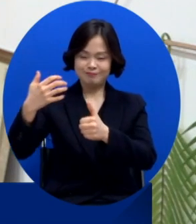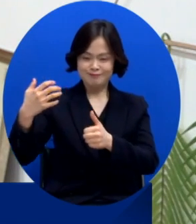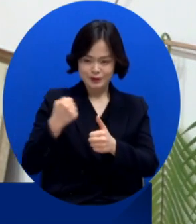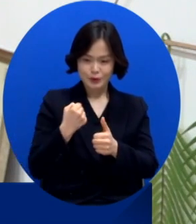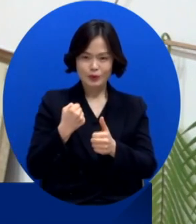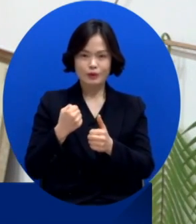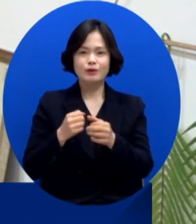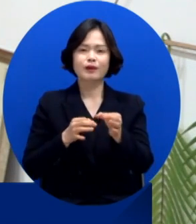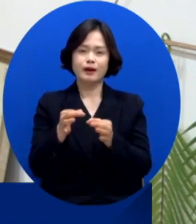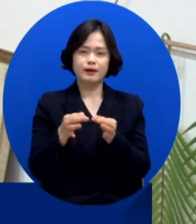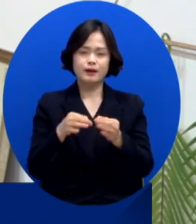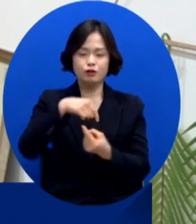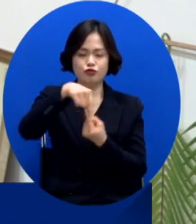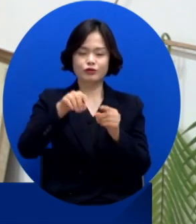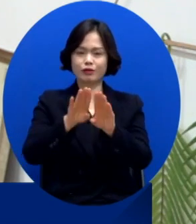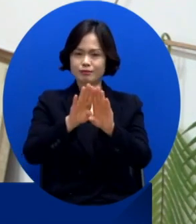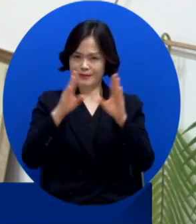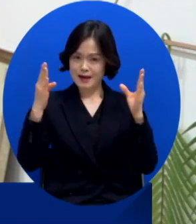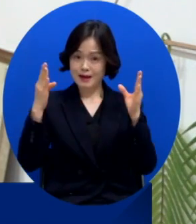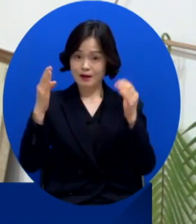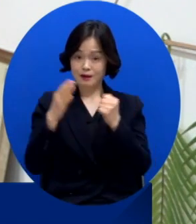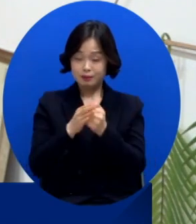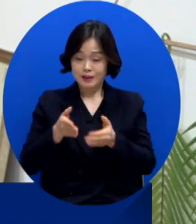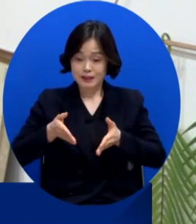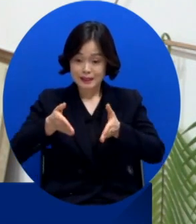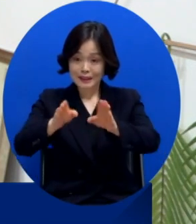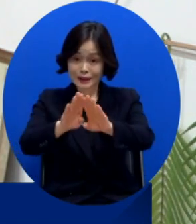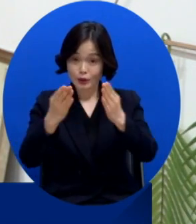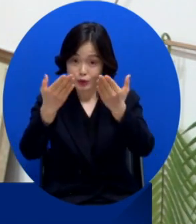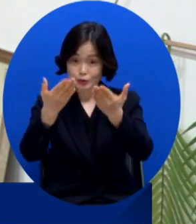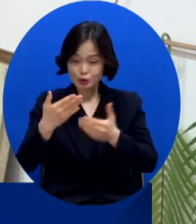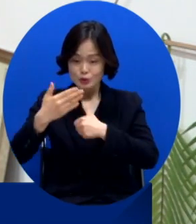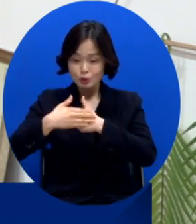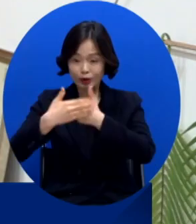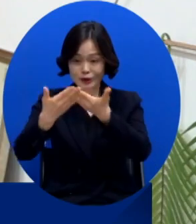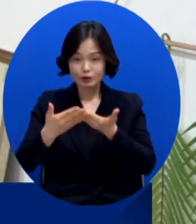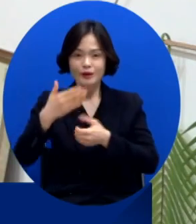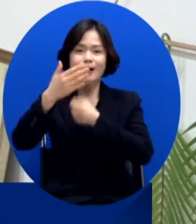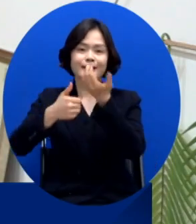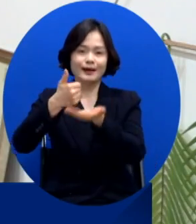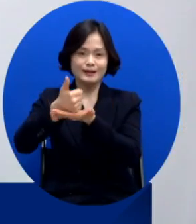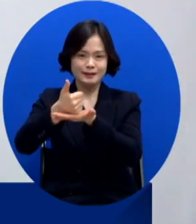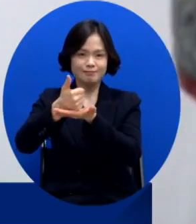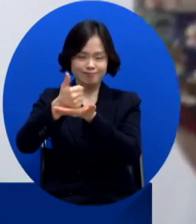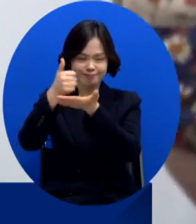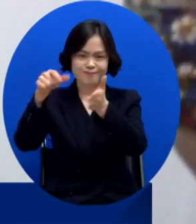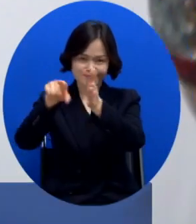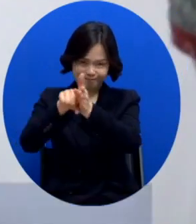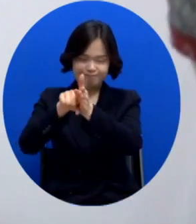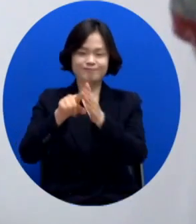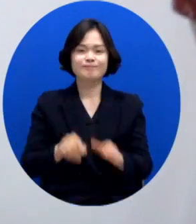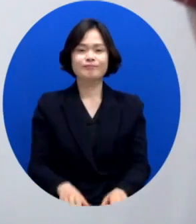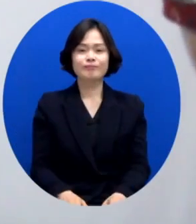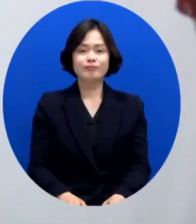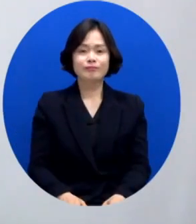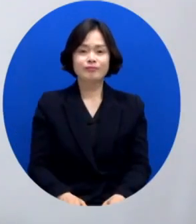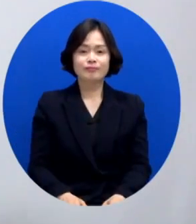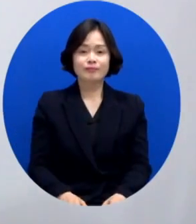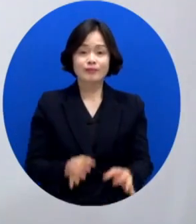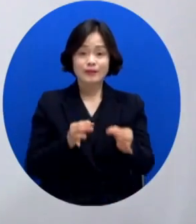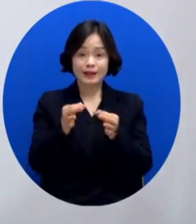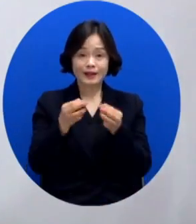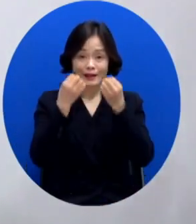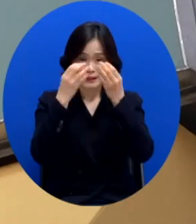또 앞으로 길을 열어 가실 분도 하나님이시는 걸 믿기 때문에 이제 막 발걸음을